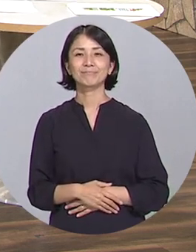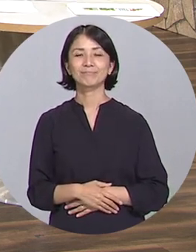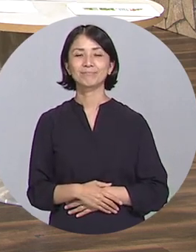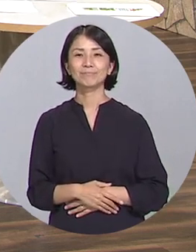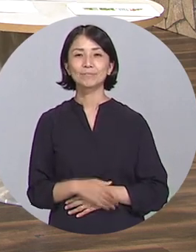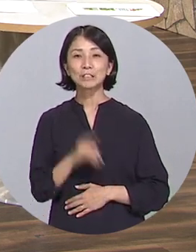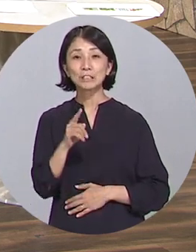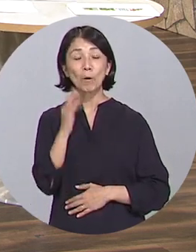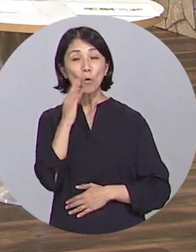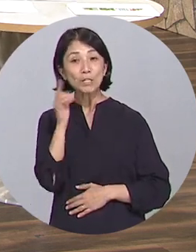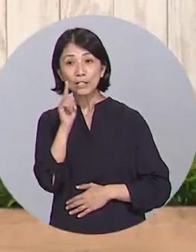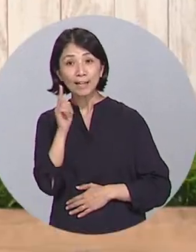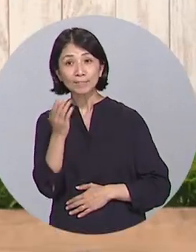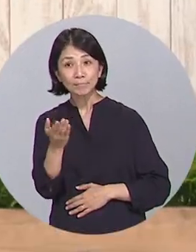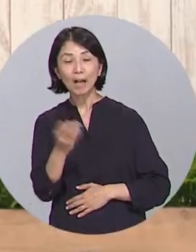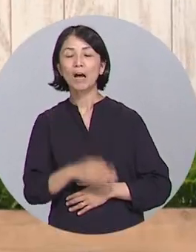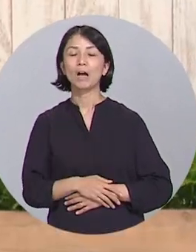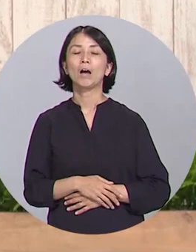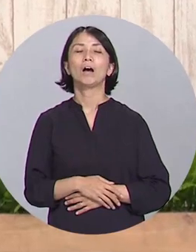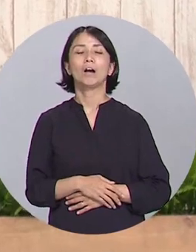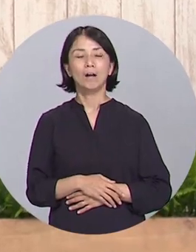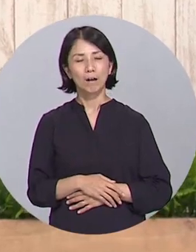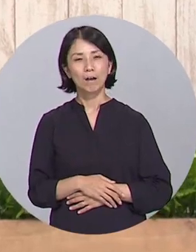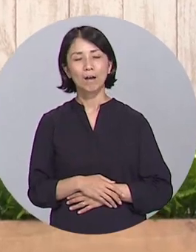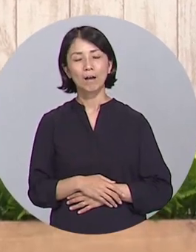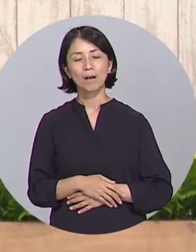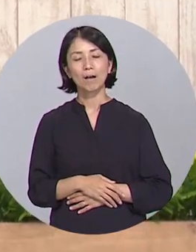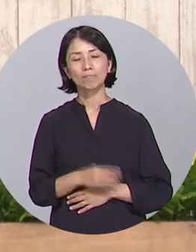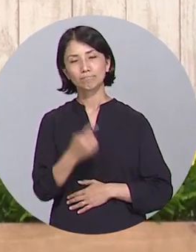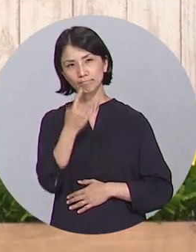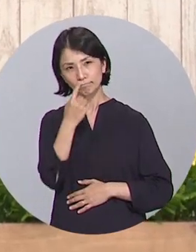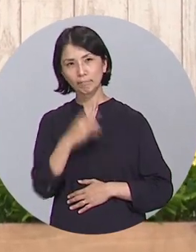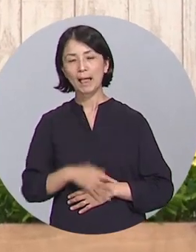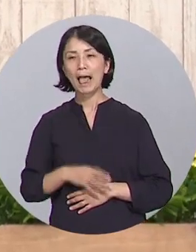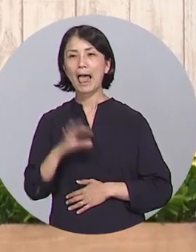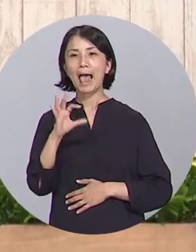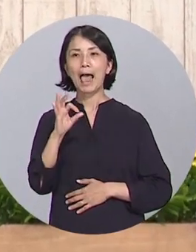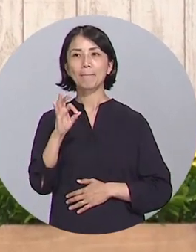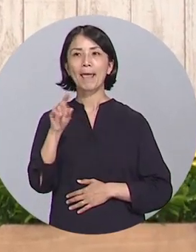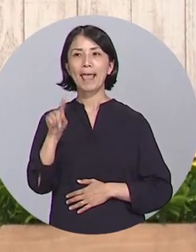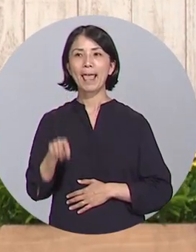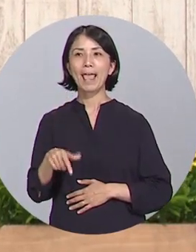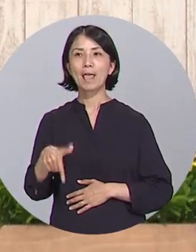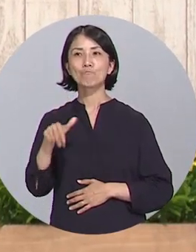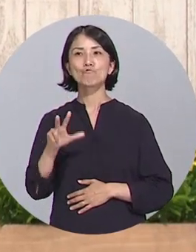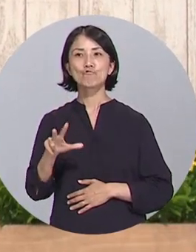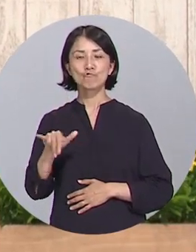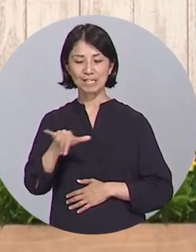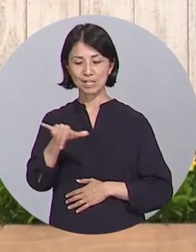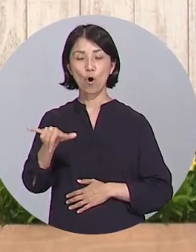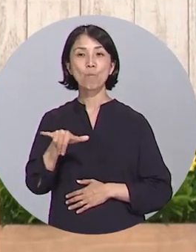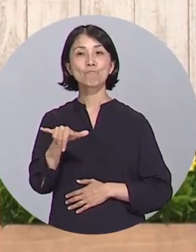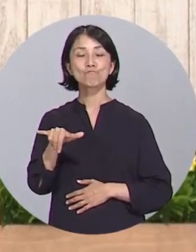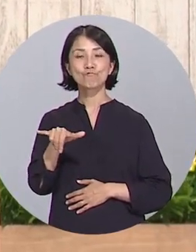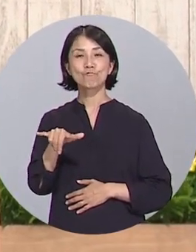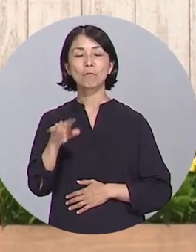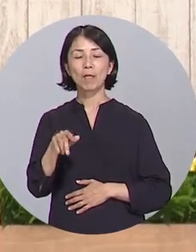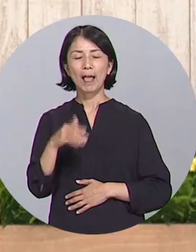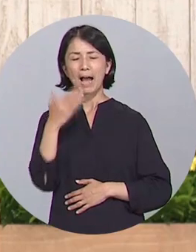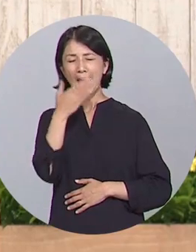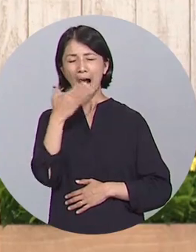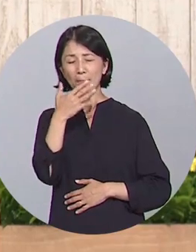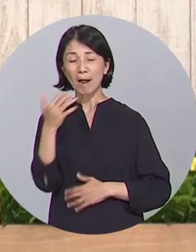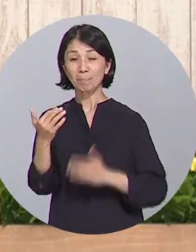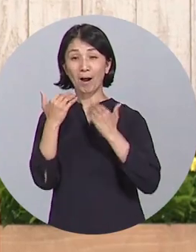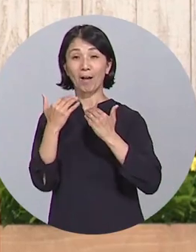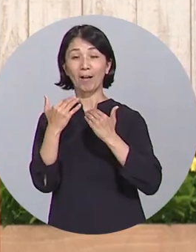かったのはどれなんですか。はい、 あの中だったら砂糖醤油も良かったんですけど、メープルシロップ、メープルシロップの甘さがガツンとき